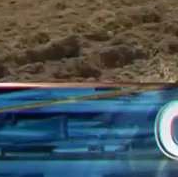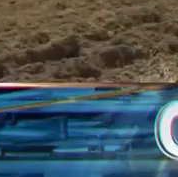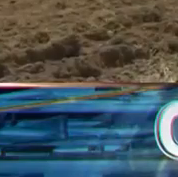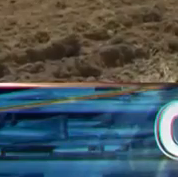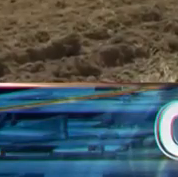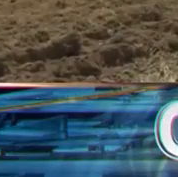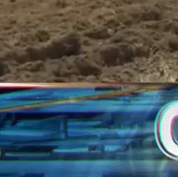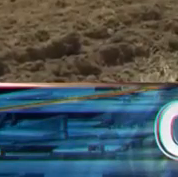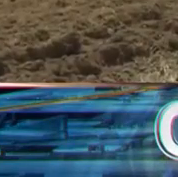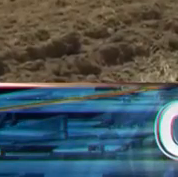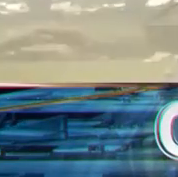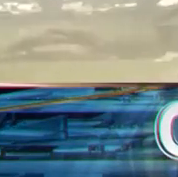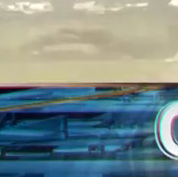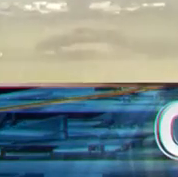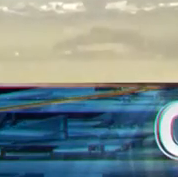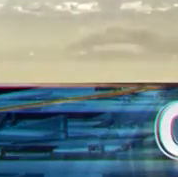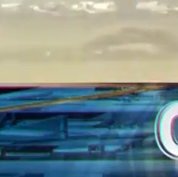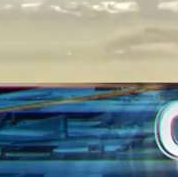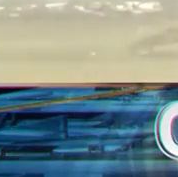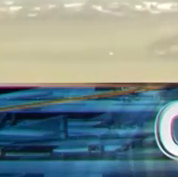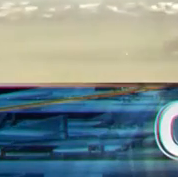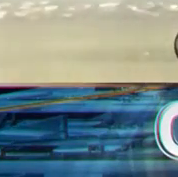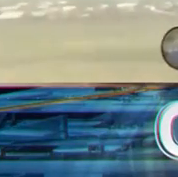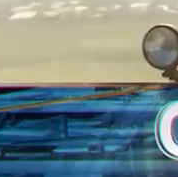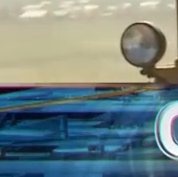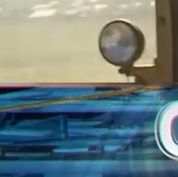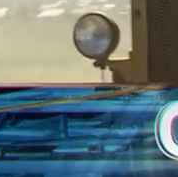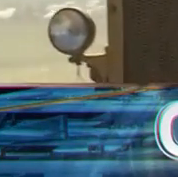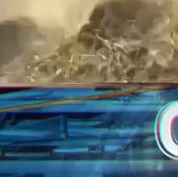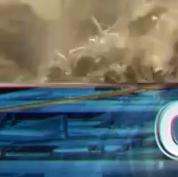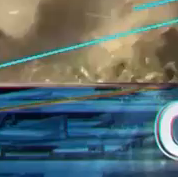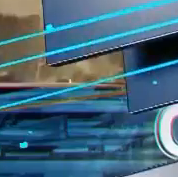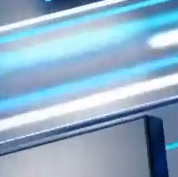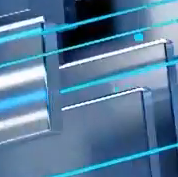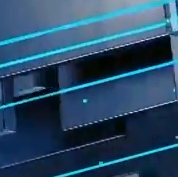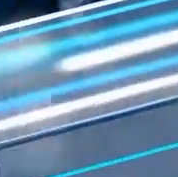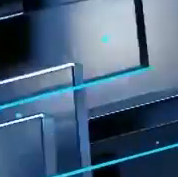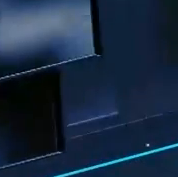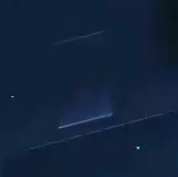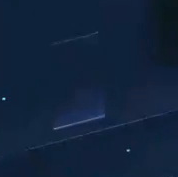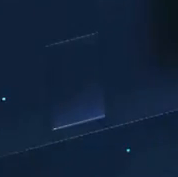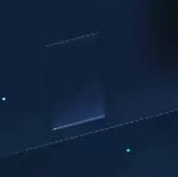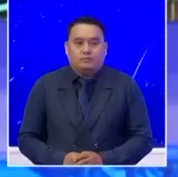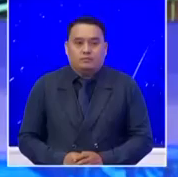В приоритете сельское хозяйство. Аграрии Раимбекского района завершают пассивные работы.